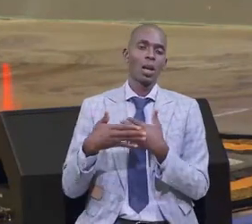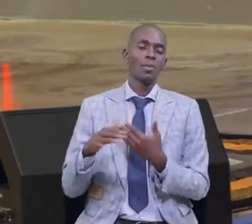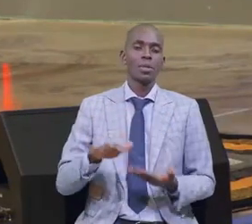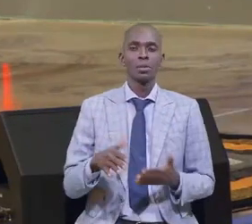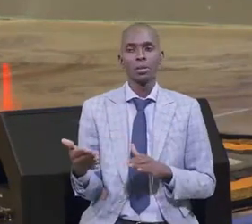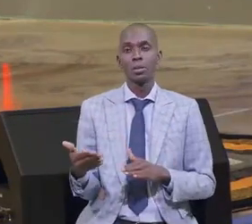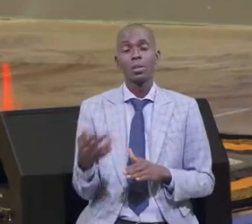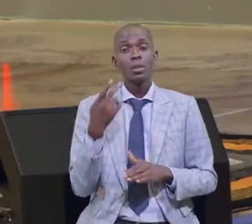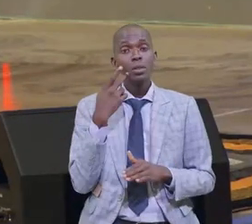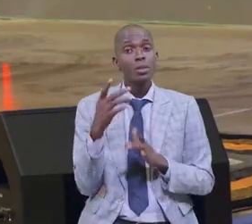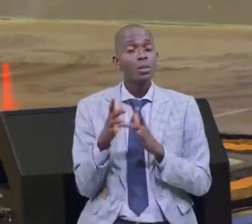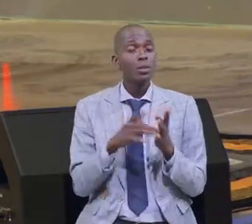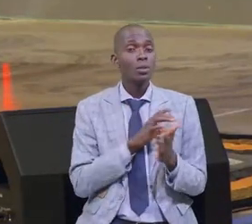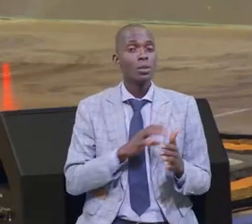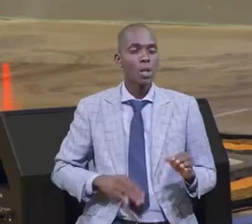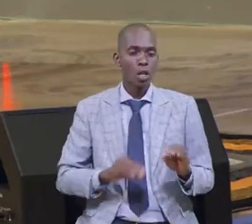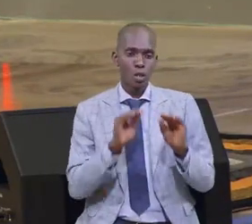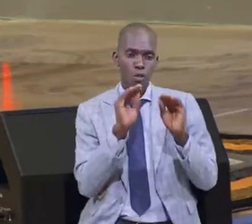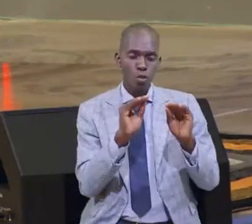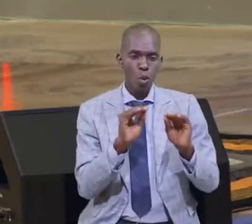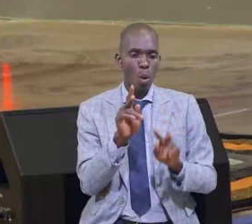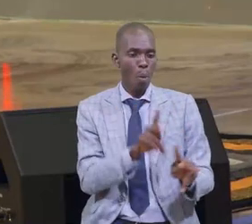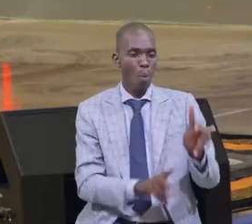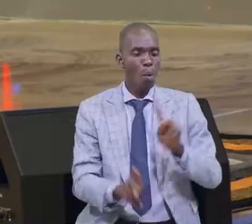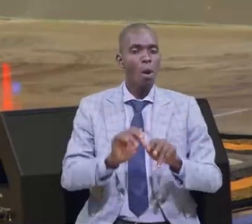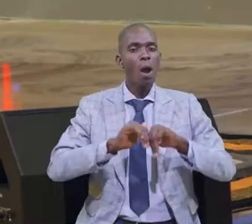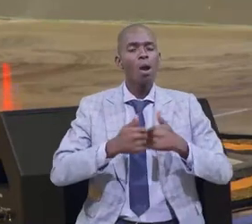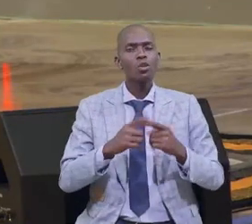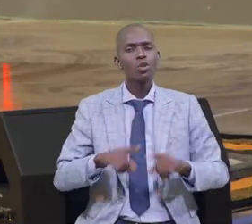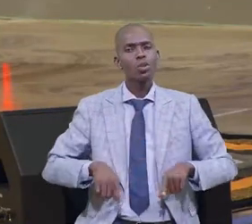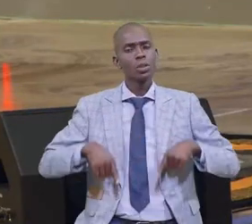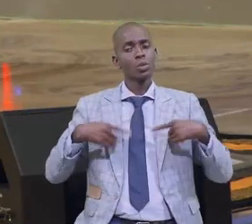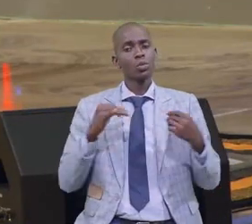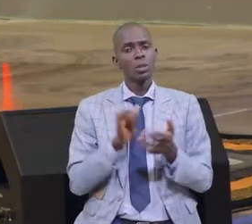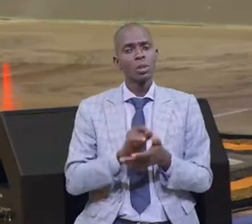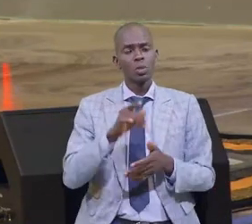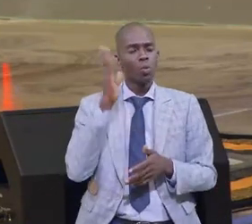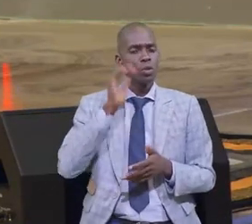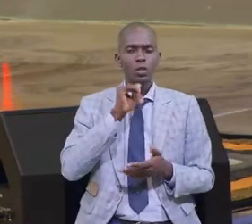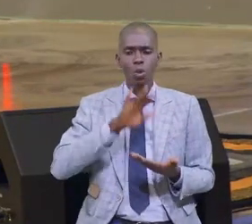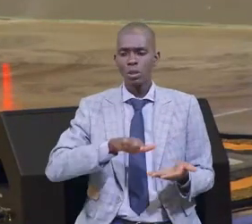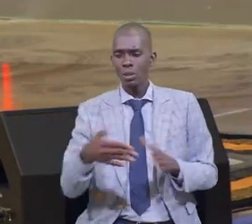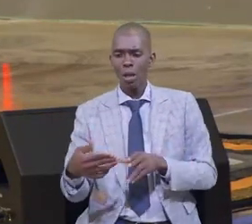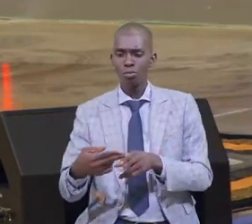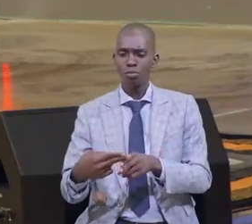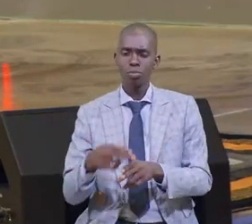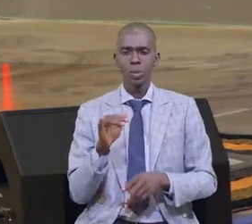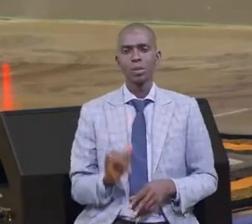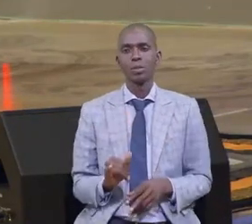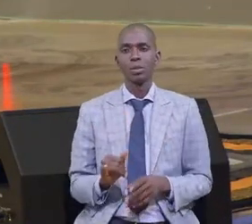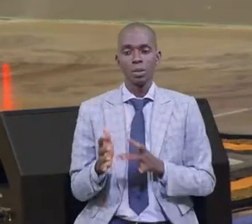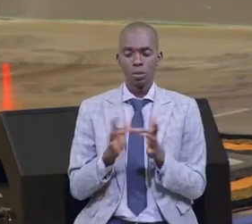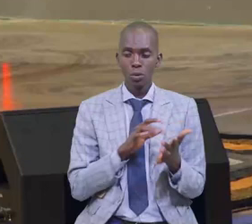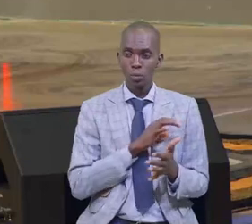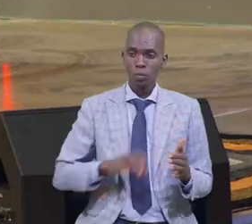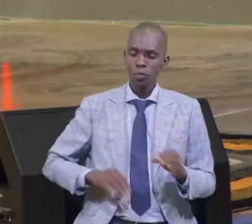Jésus-Christ a enseigné aux gens comment vivre afin de ne pas mourir prématurément. Jésus-Christ a